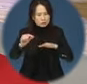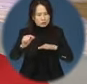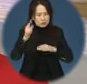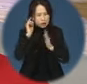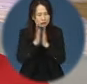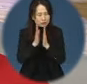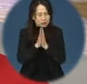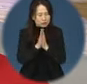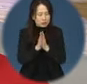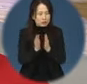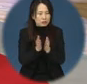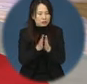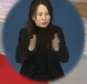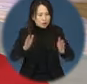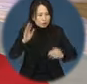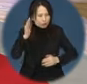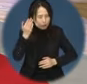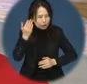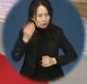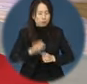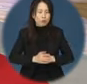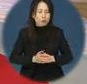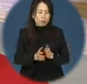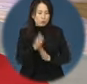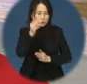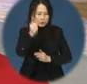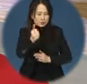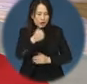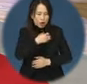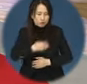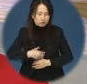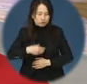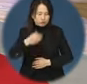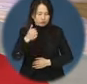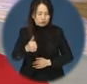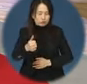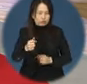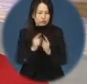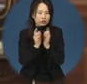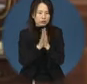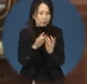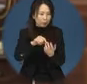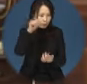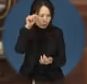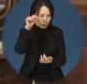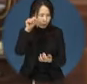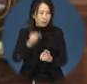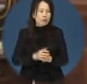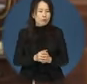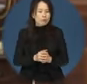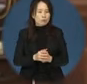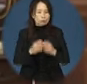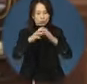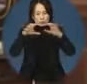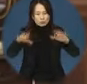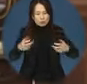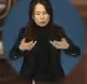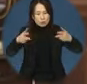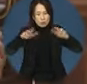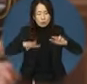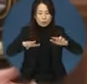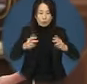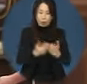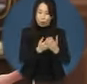뭐 시장 군수 또 지방 의원들 직접 우리가 뽑고 그러다 보니 뭐 동네 공원 이 좋아지고 무슨